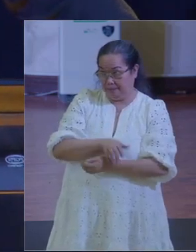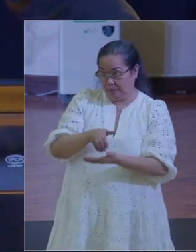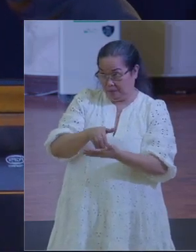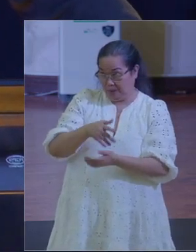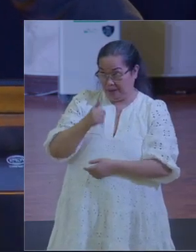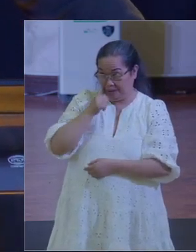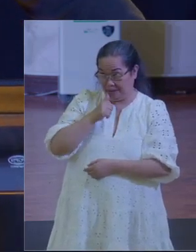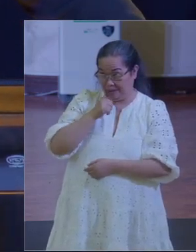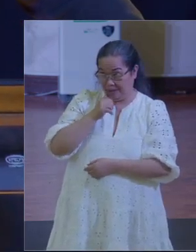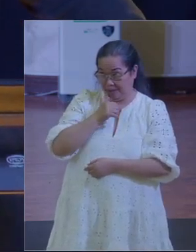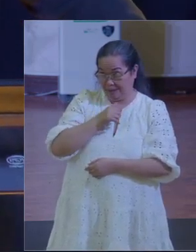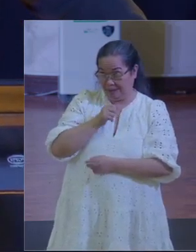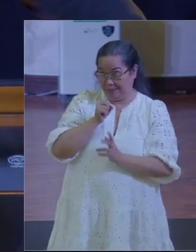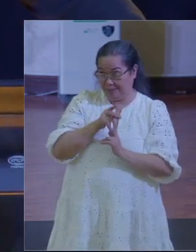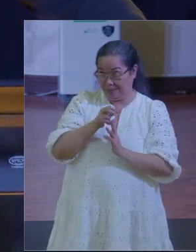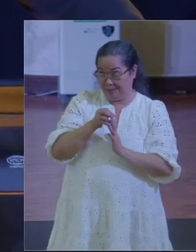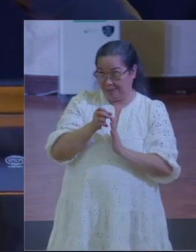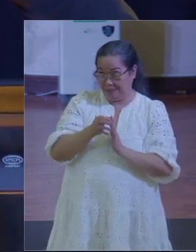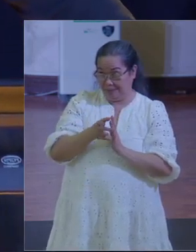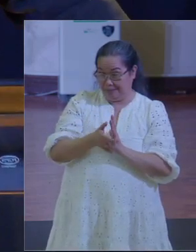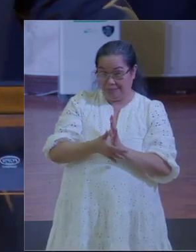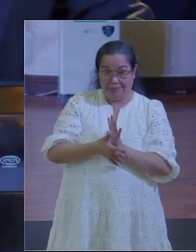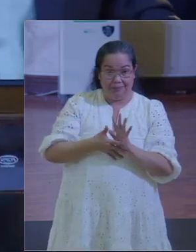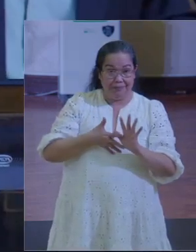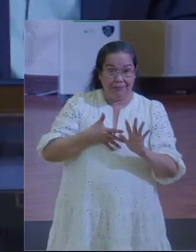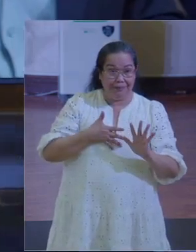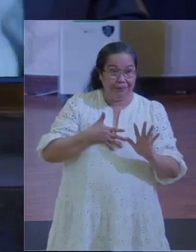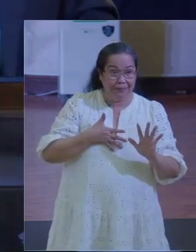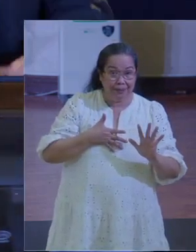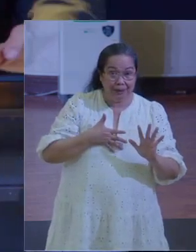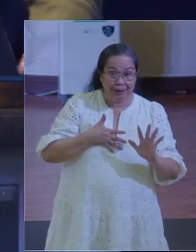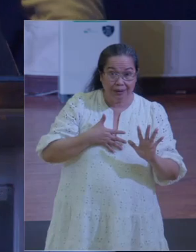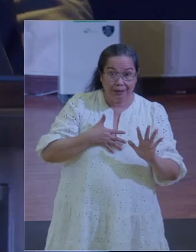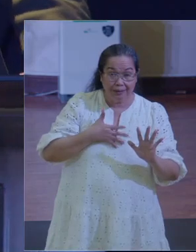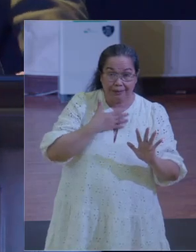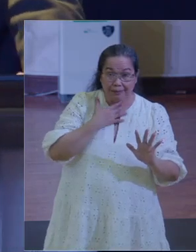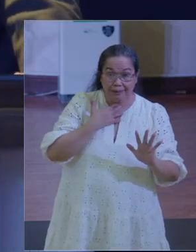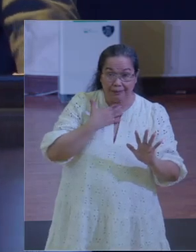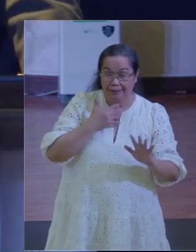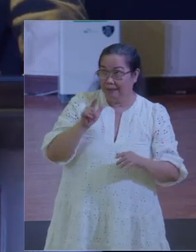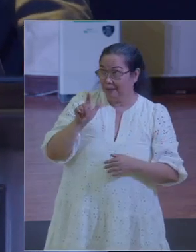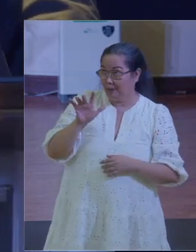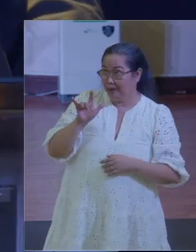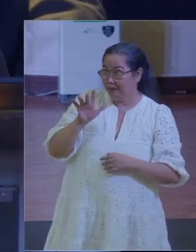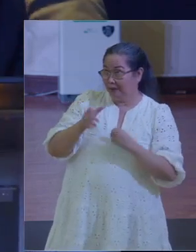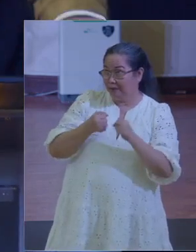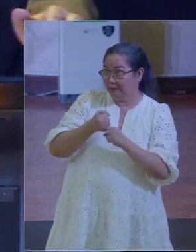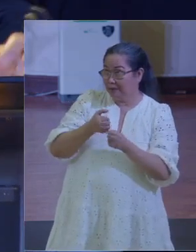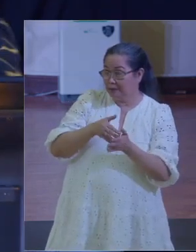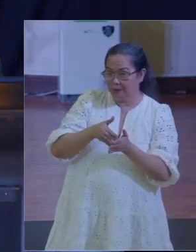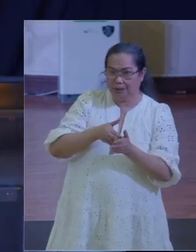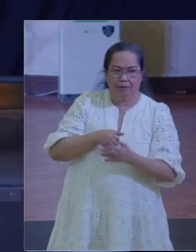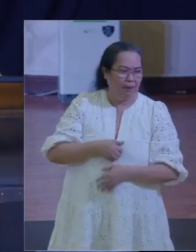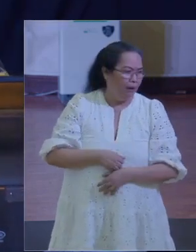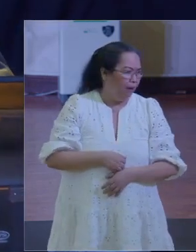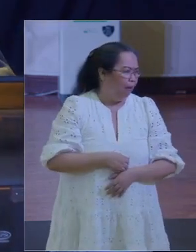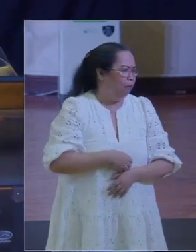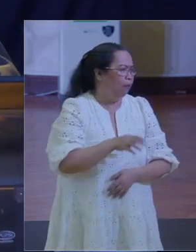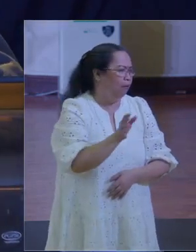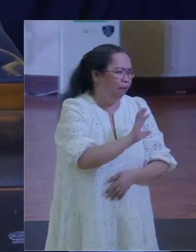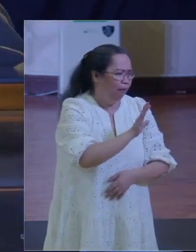babae. Weakness niya. Gano'ng katagal na siya ganyan? Mga 25 years na. Brad,